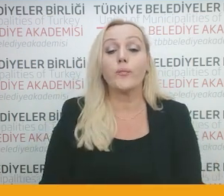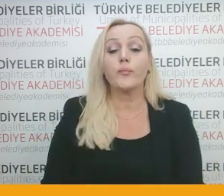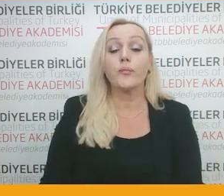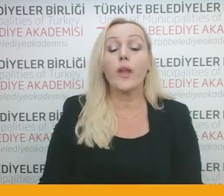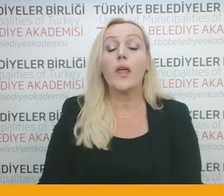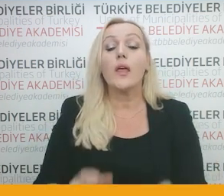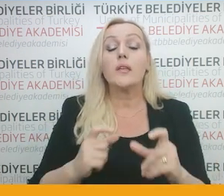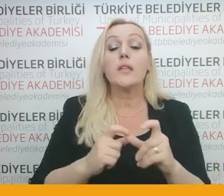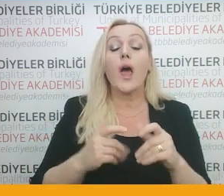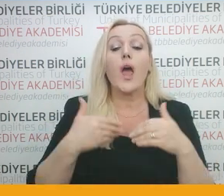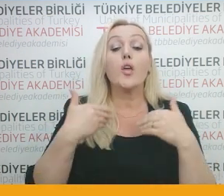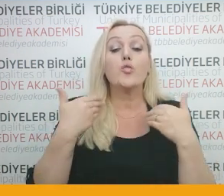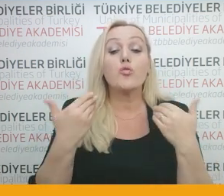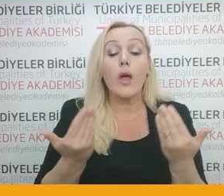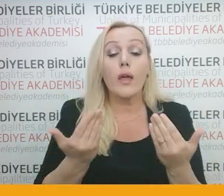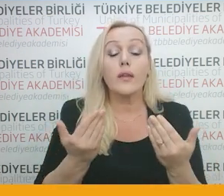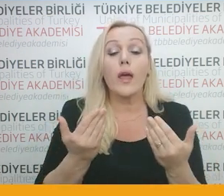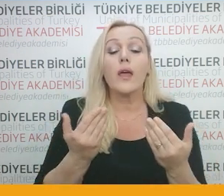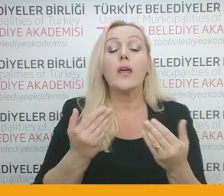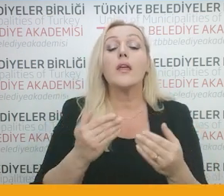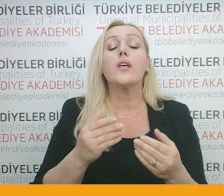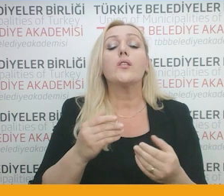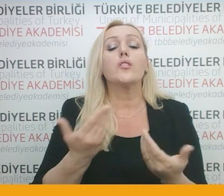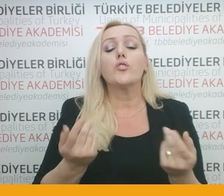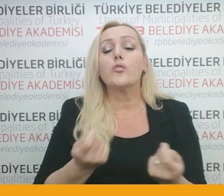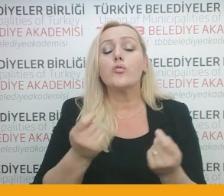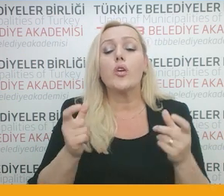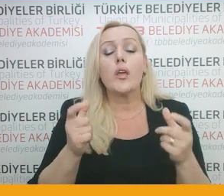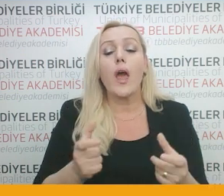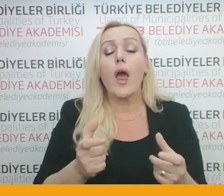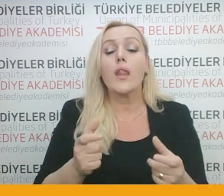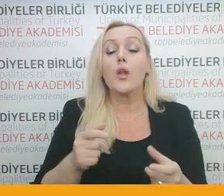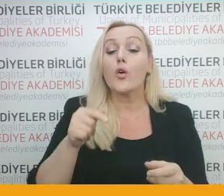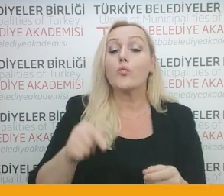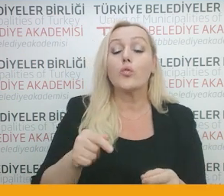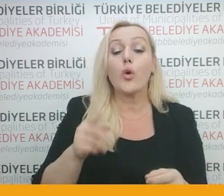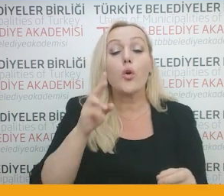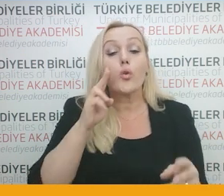Bildiğiniz gibi Sayıştay'da arkadaşlar kurul daireler bu konuyu görüşüyor.